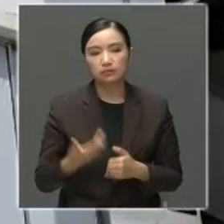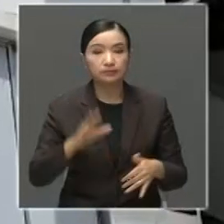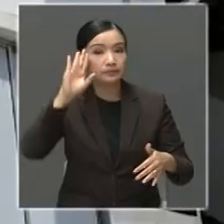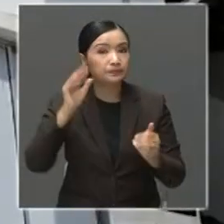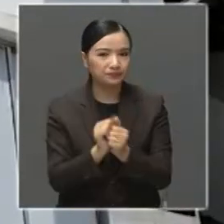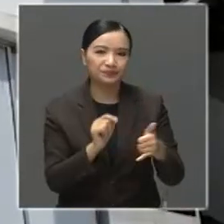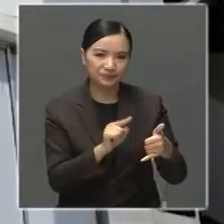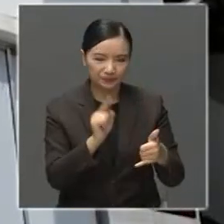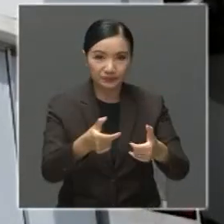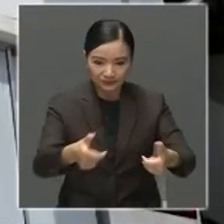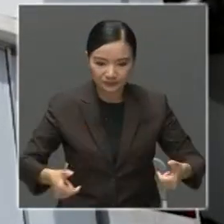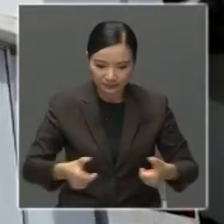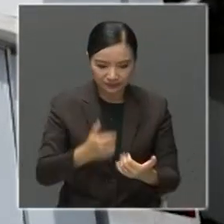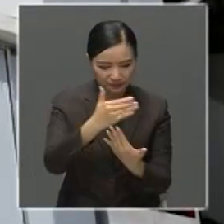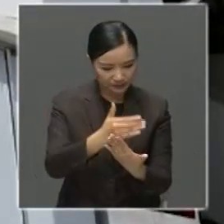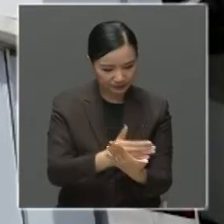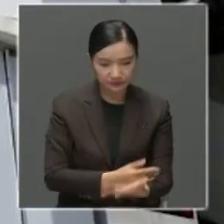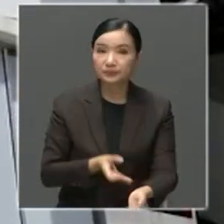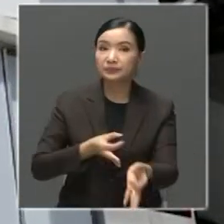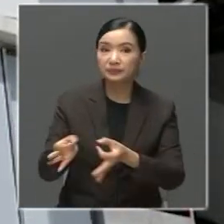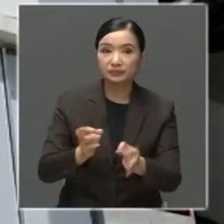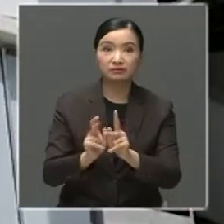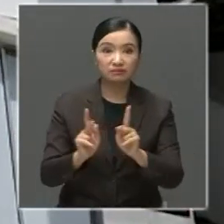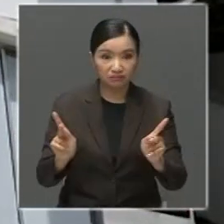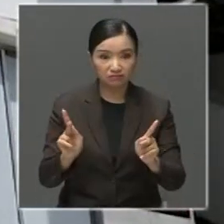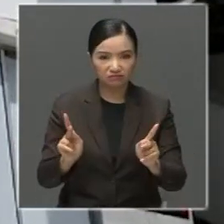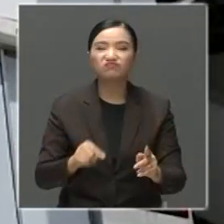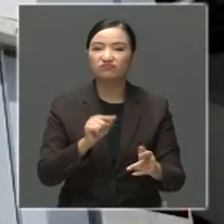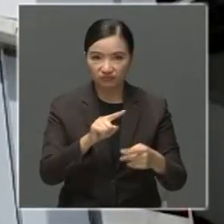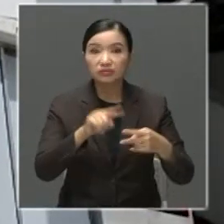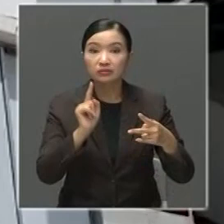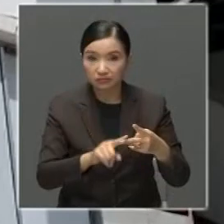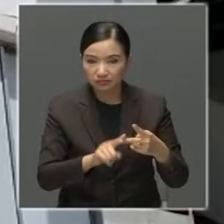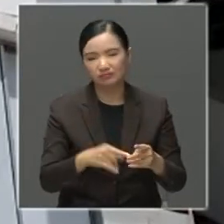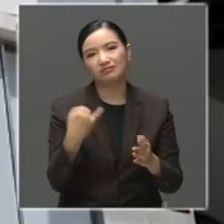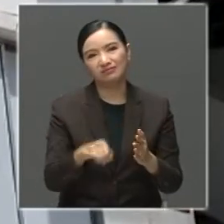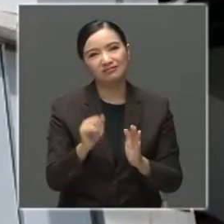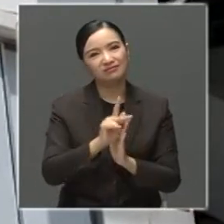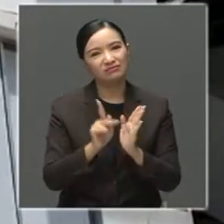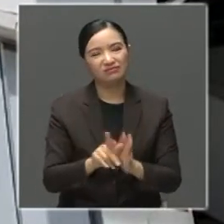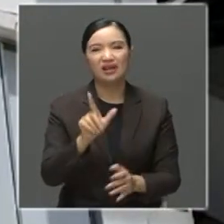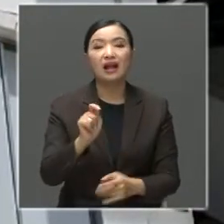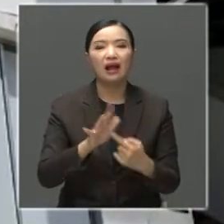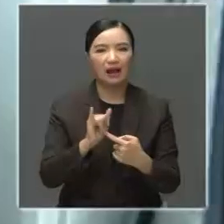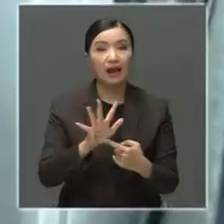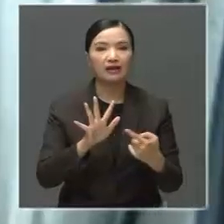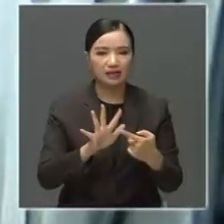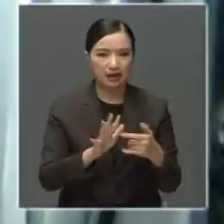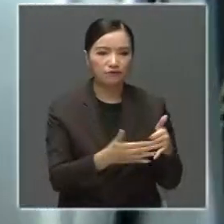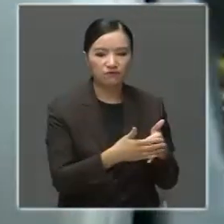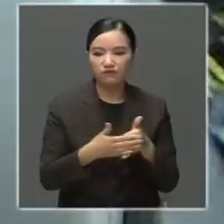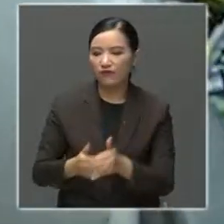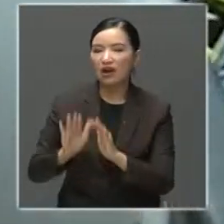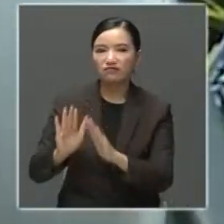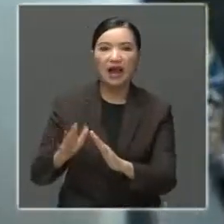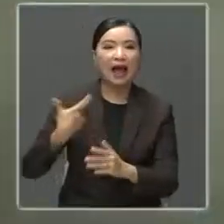นี้ก็ต้องทำรายงานชี้แจงกับคณะกรรมการควบคู่ไปกับการถูกดำเนินคดีอาญาด้วยซึ่งก็จะมีการนำตัวไปฝากขังที่ศาลอาญาทุจริต